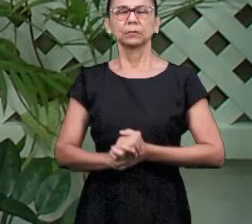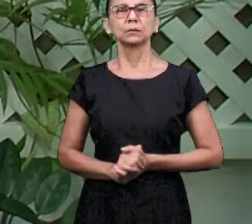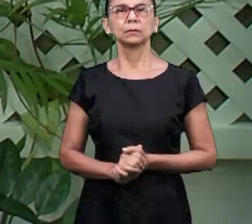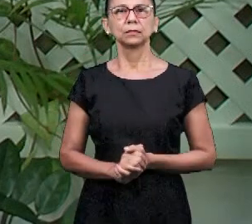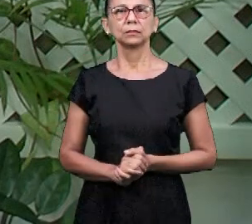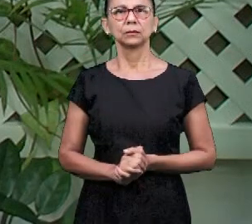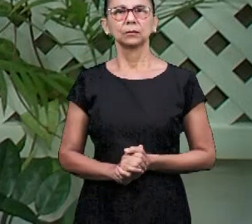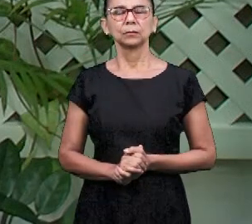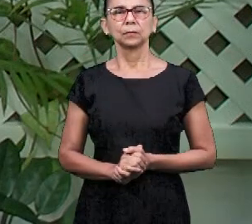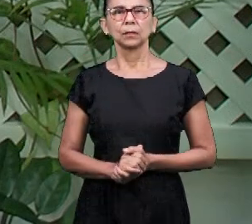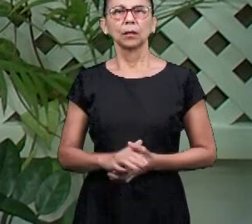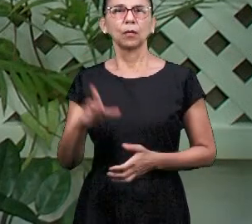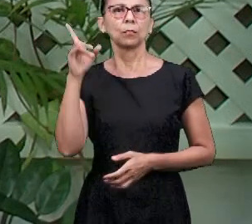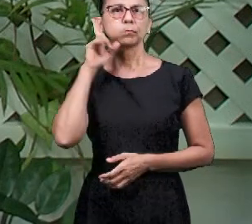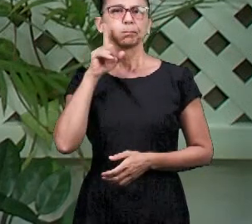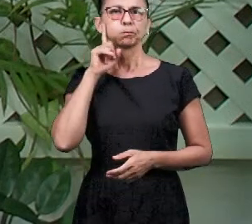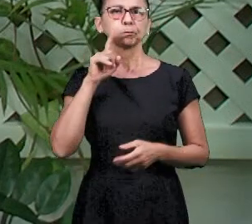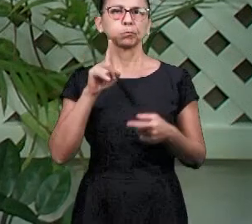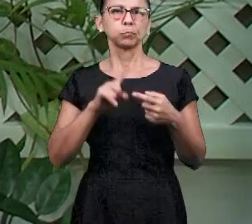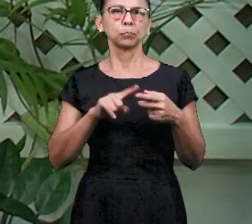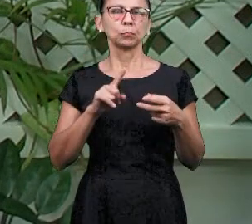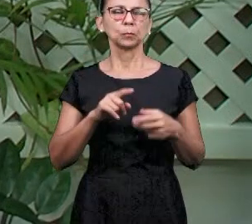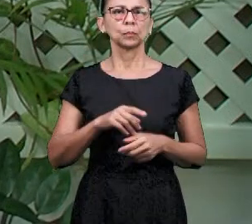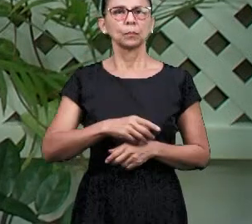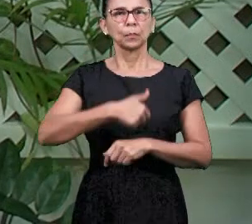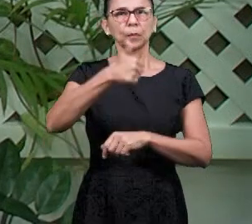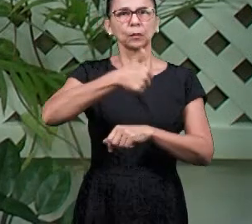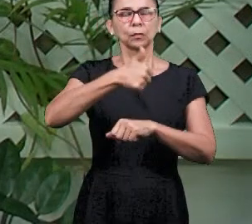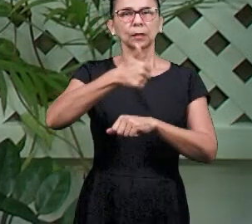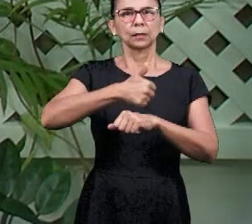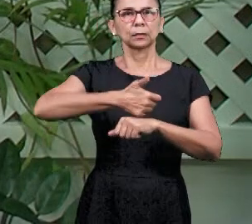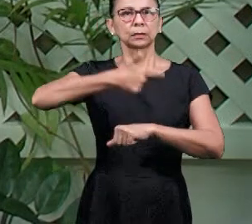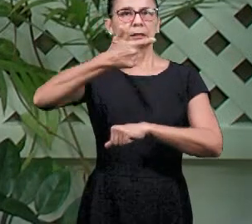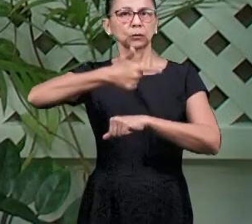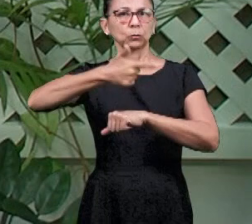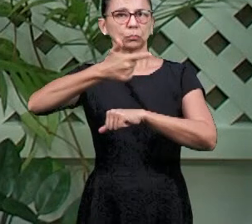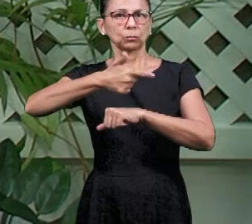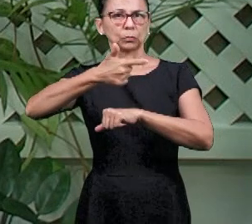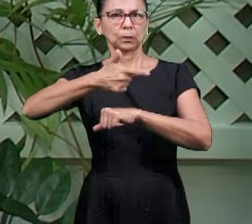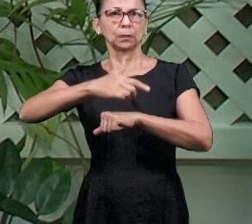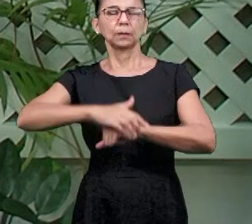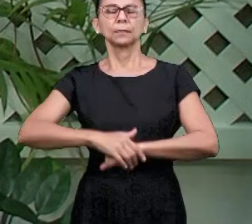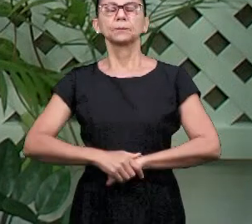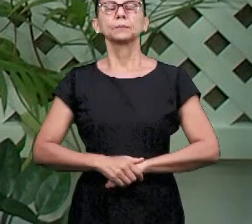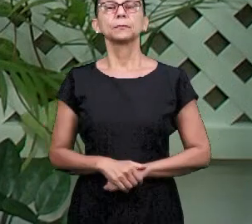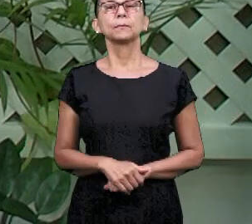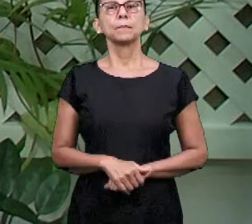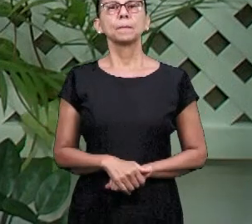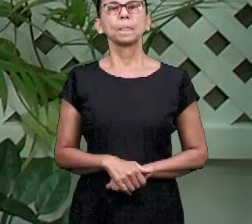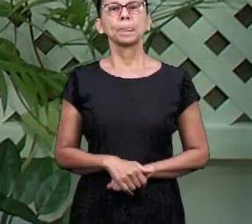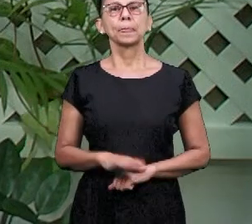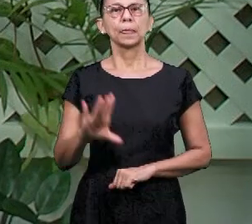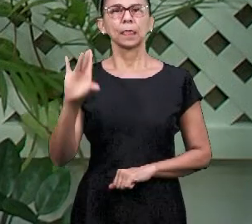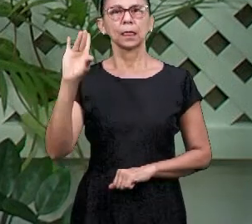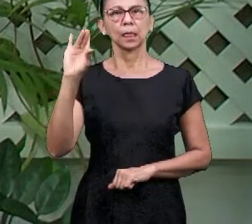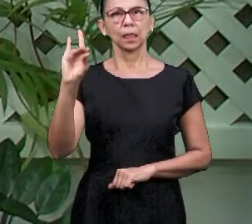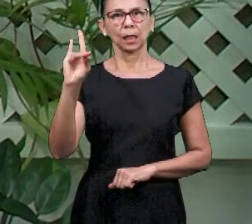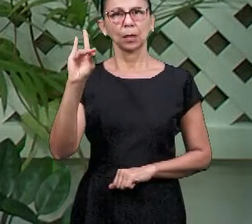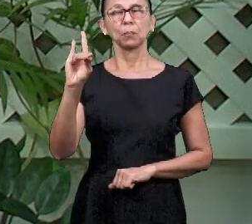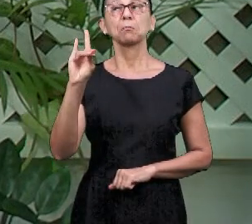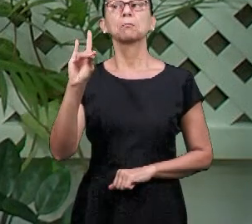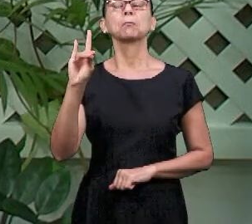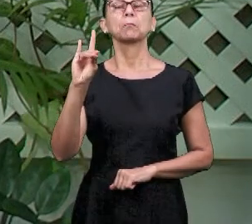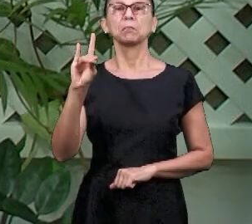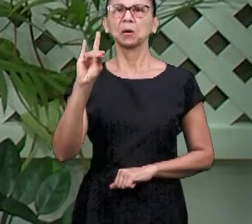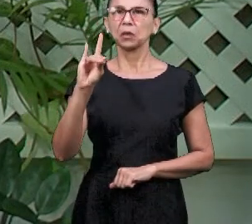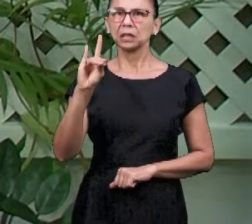un saut. Nous avons eu un record par rapport au nombre de participations, si bien au